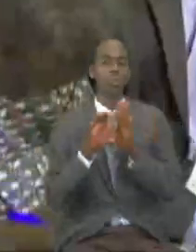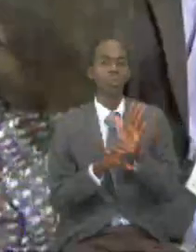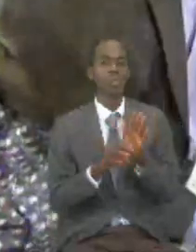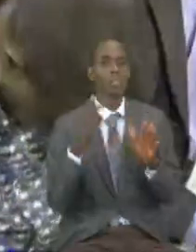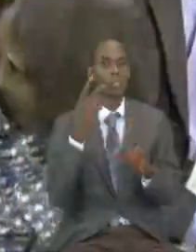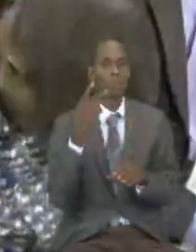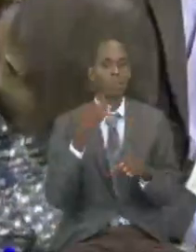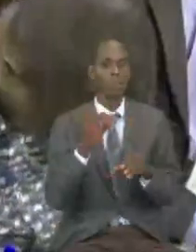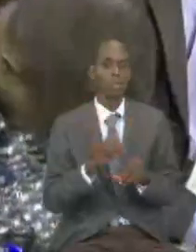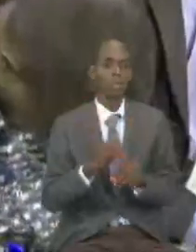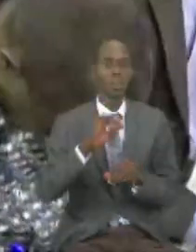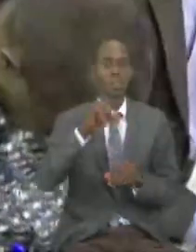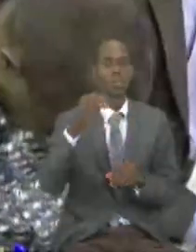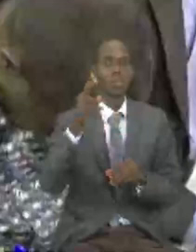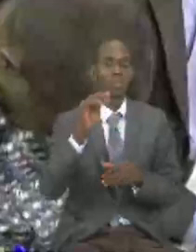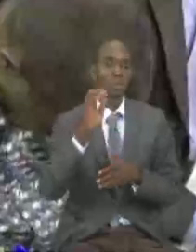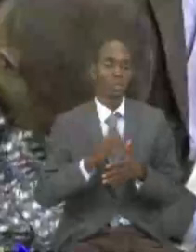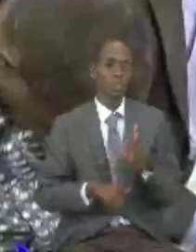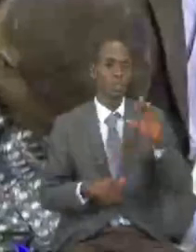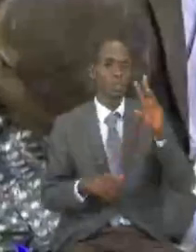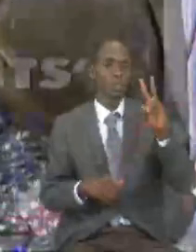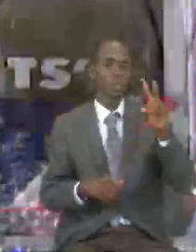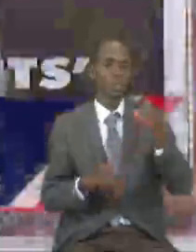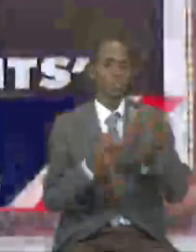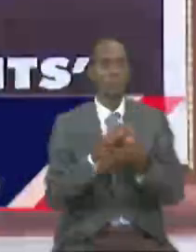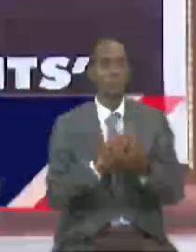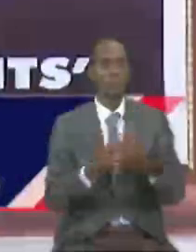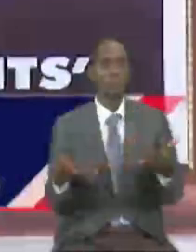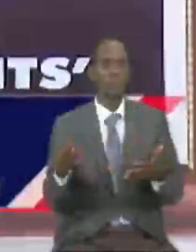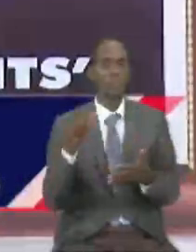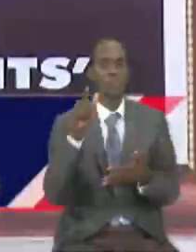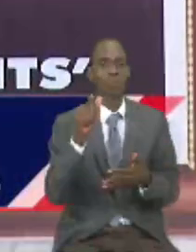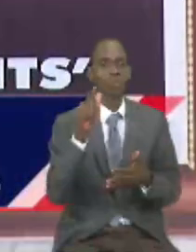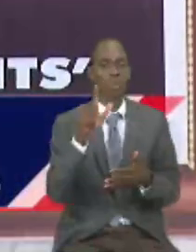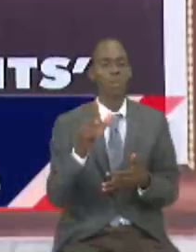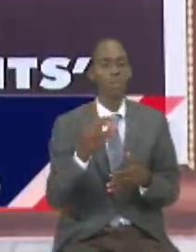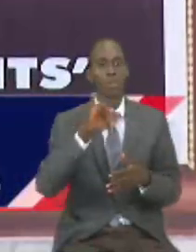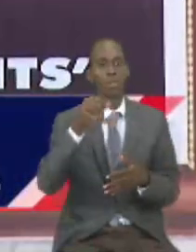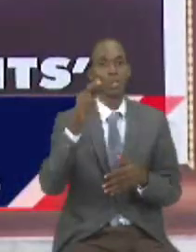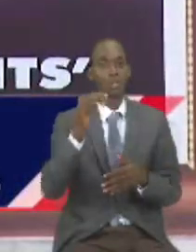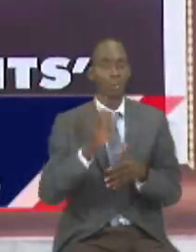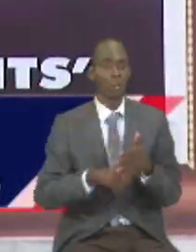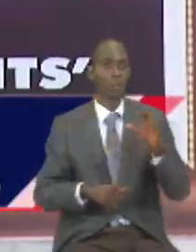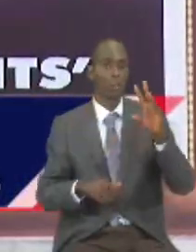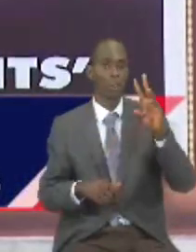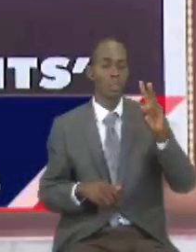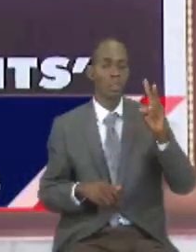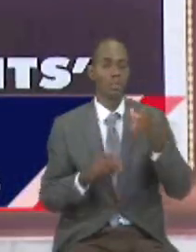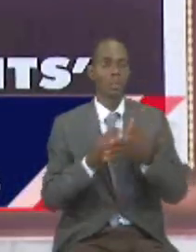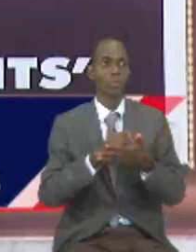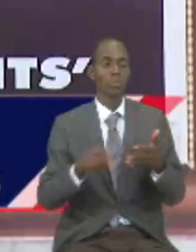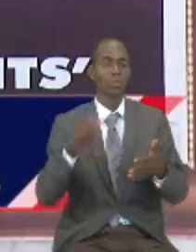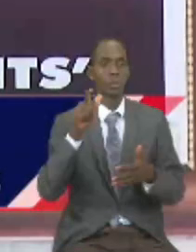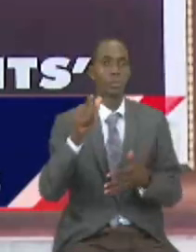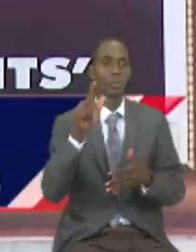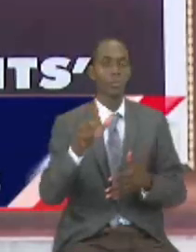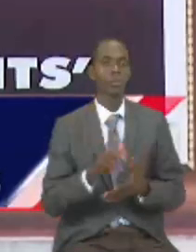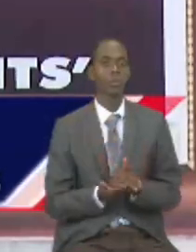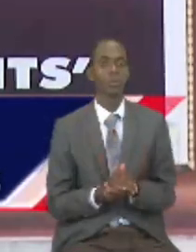Voyons, chapitre 16, verset 23. Chapitre 16, 23. Jean